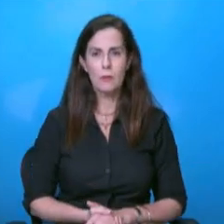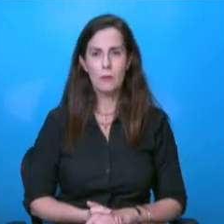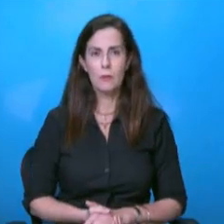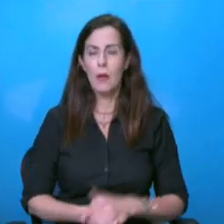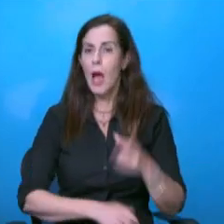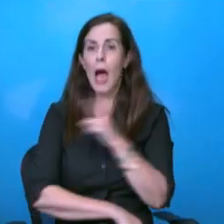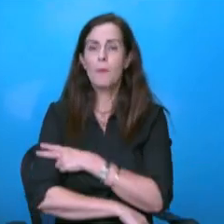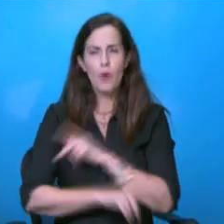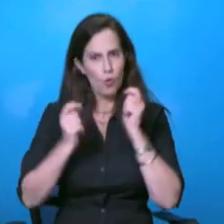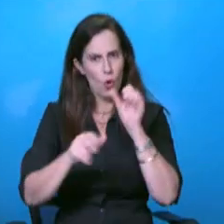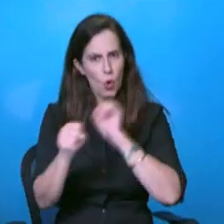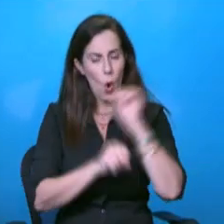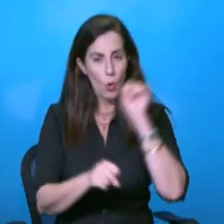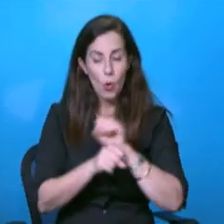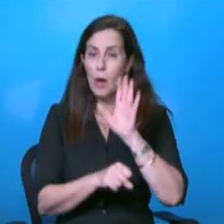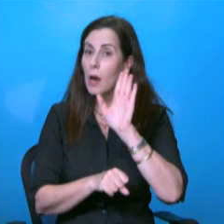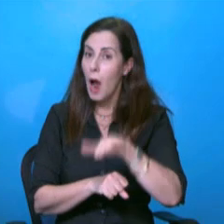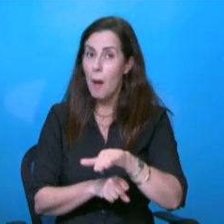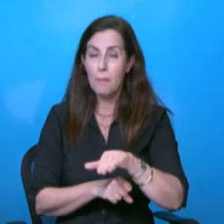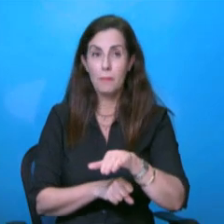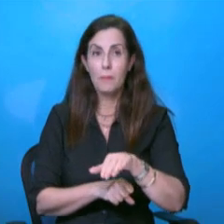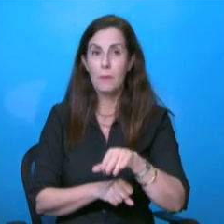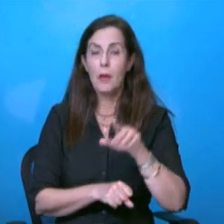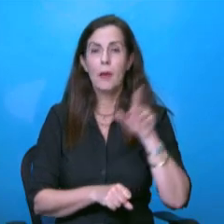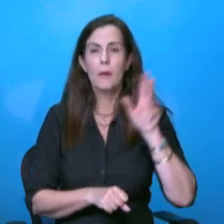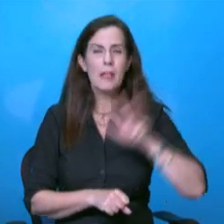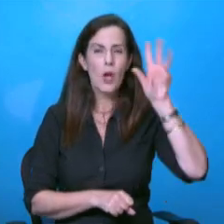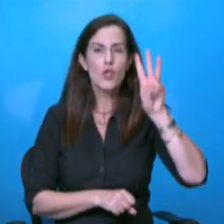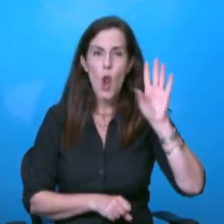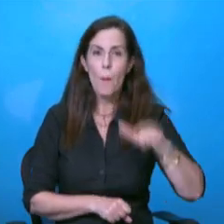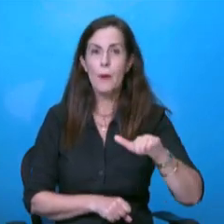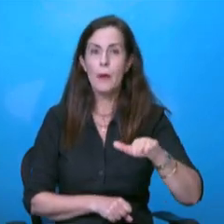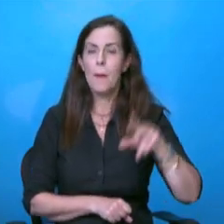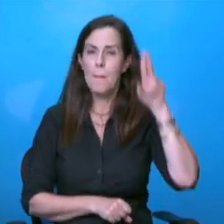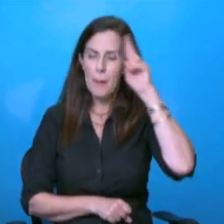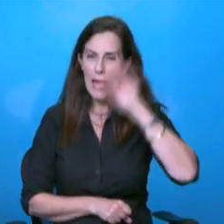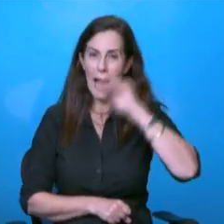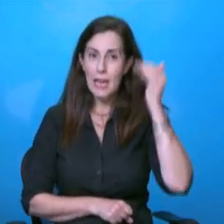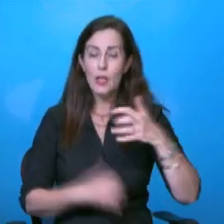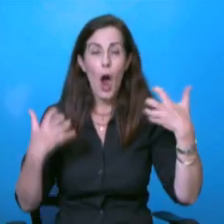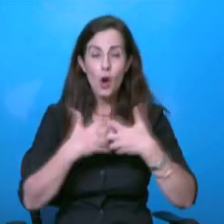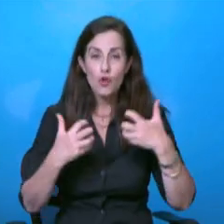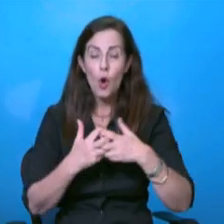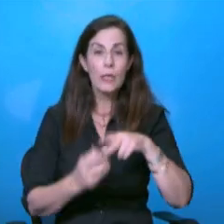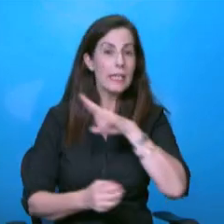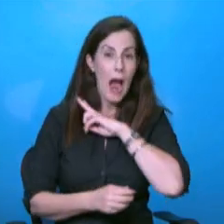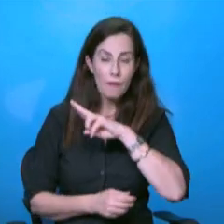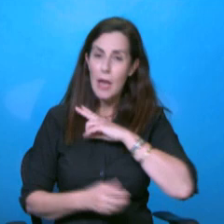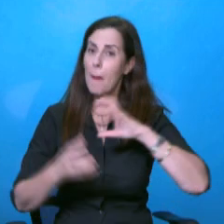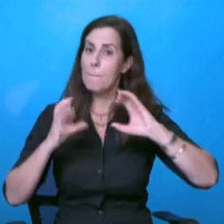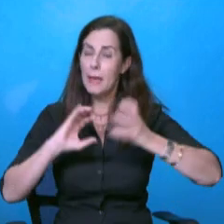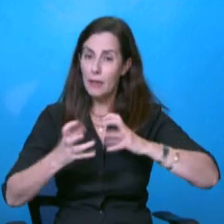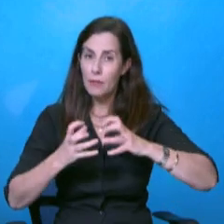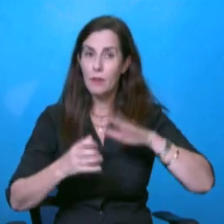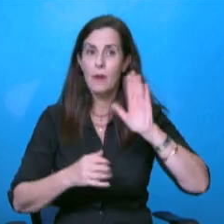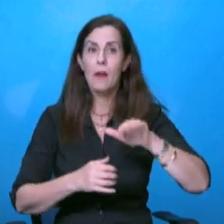למשטרה הוגשו תלונות על מקרים זהים, בין היתר גם בשלומי, גם בביתר עילית, אשדוד, יבנה, פתח תקווה,